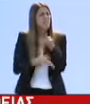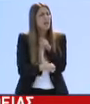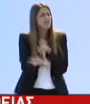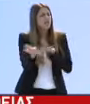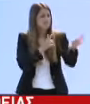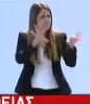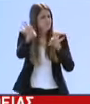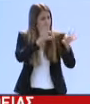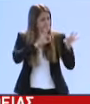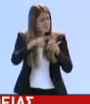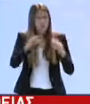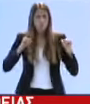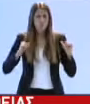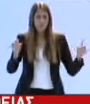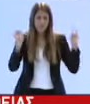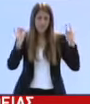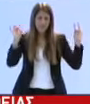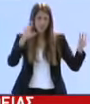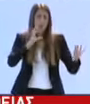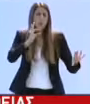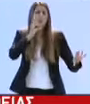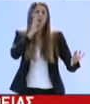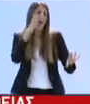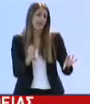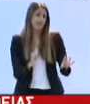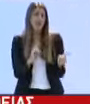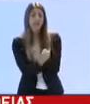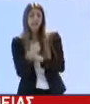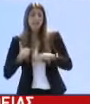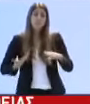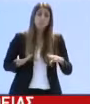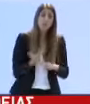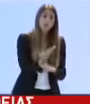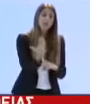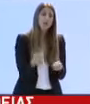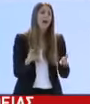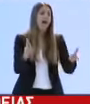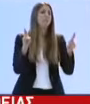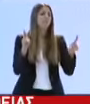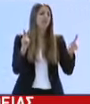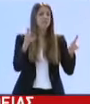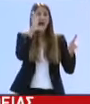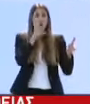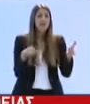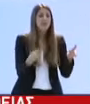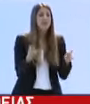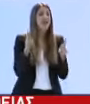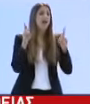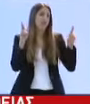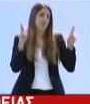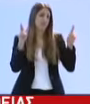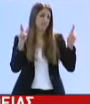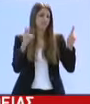η πολιτική ατολμία. Η πρότασή μας στηρίζεται στην ελπίδα που δημιουργεί αλήθεια. Διότι μόνο